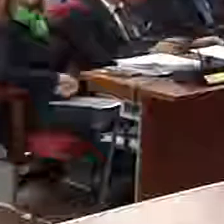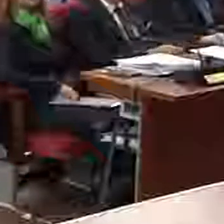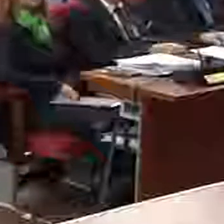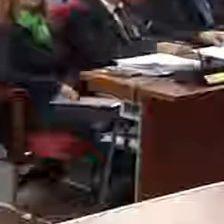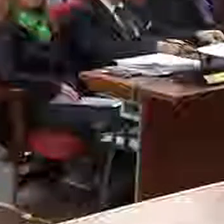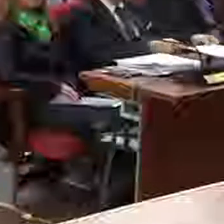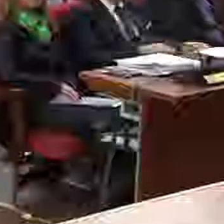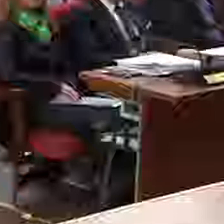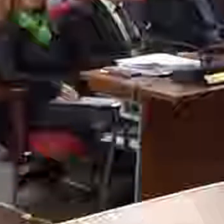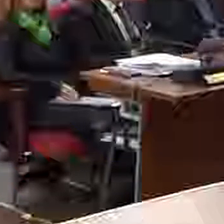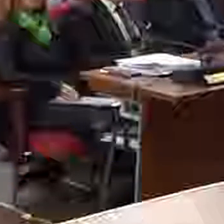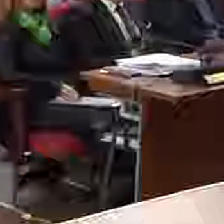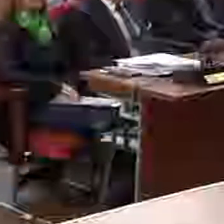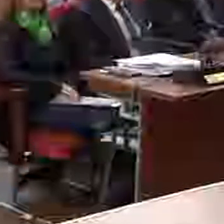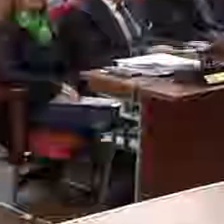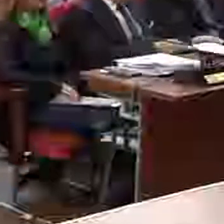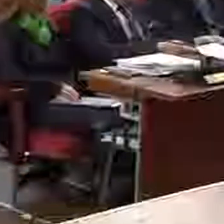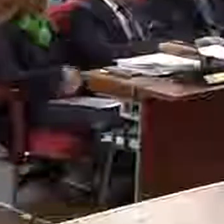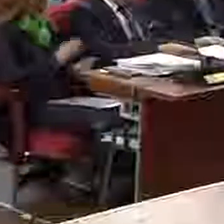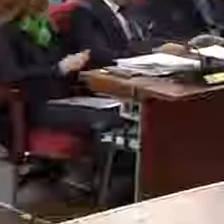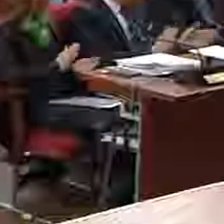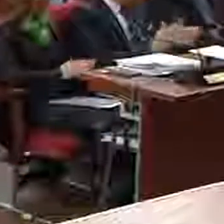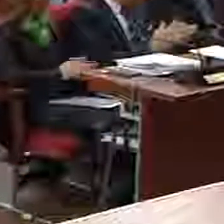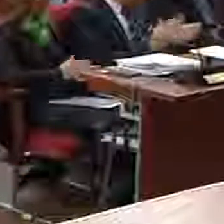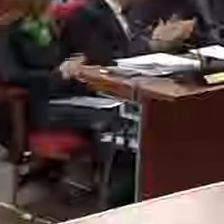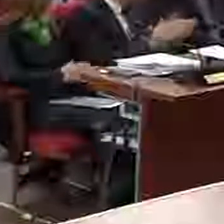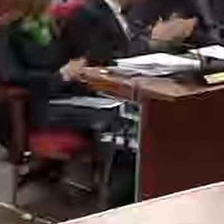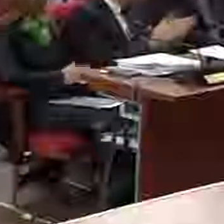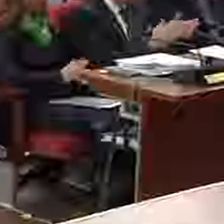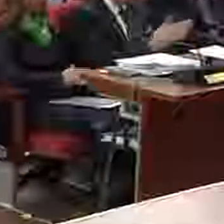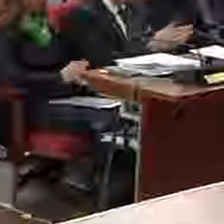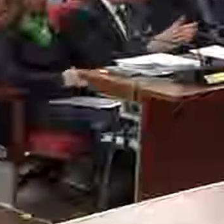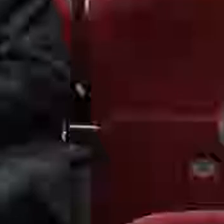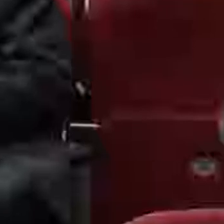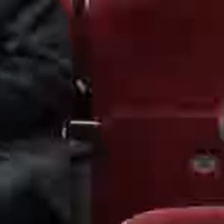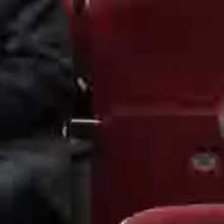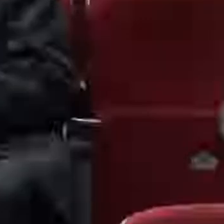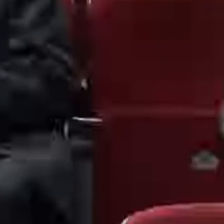przewodniczących rad osiedli. Bardzo serdecznie witam.